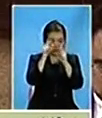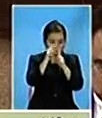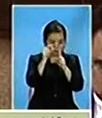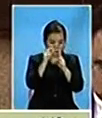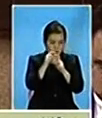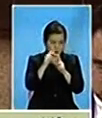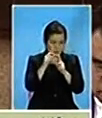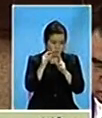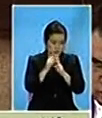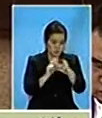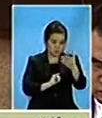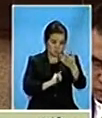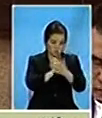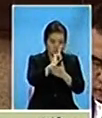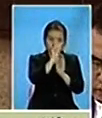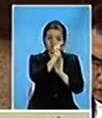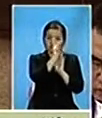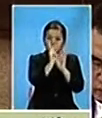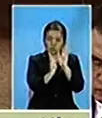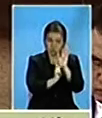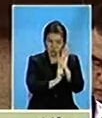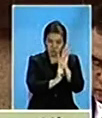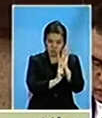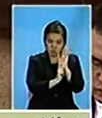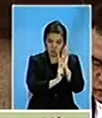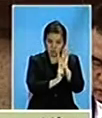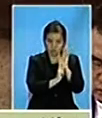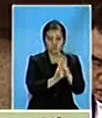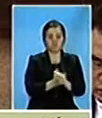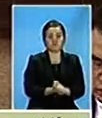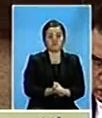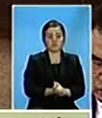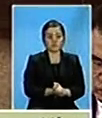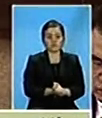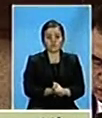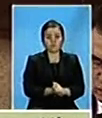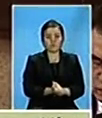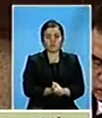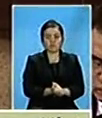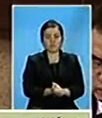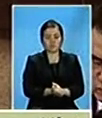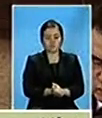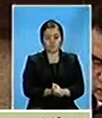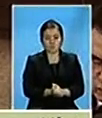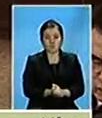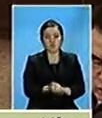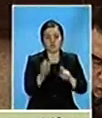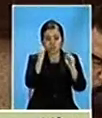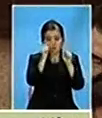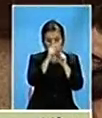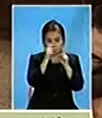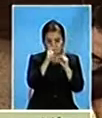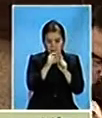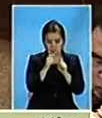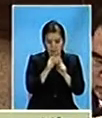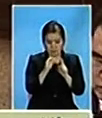จจุบันนี้นะครับการอ้างกฎหมายที่จะใช้คำจำกัดความซ้ำกันนั้นมักจะใช้เฉพาะในกรณีที่กฎหม